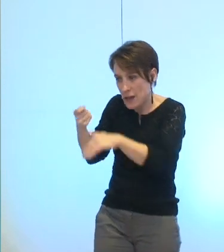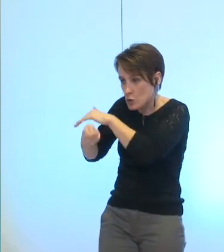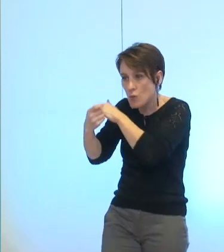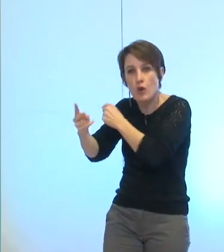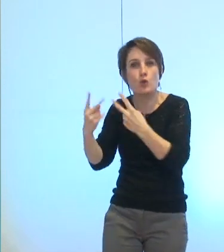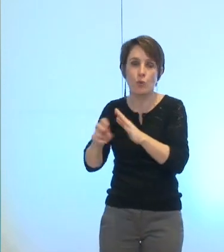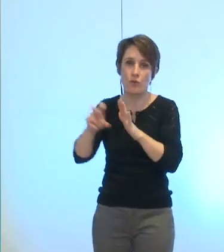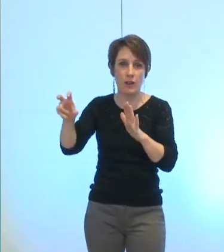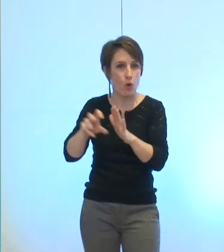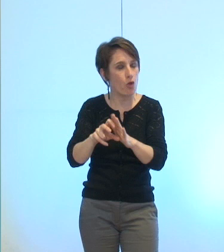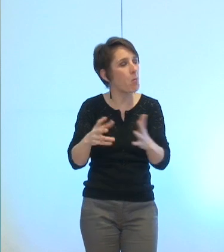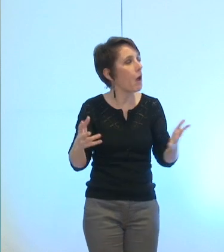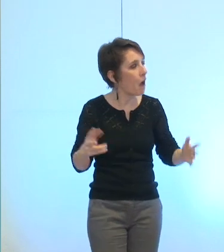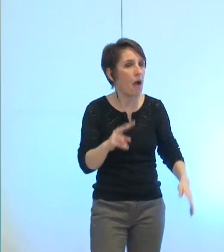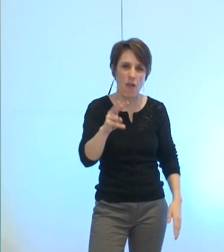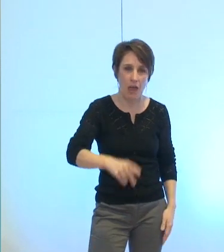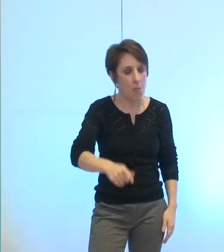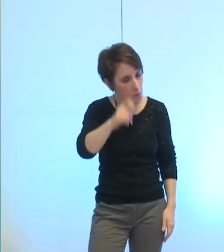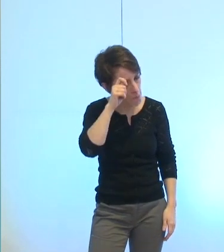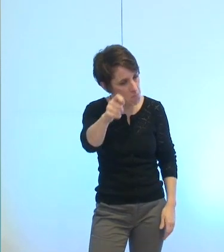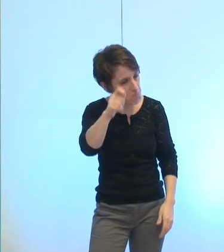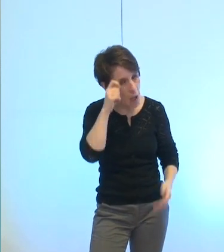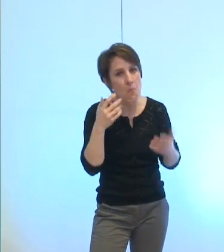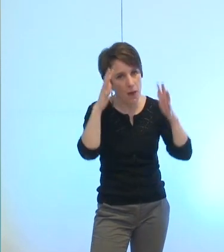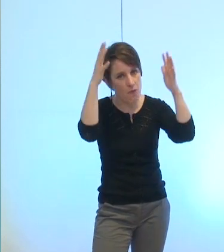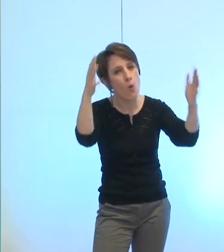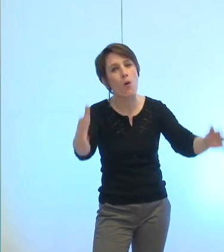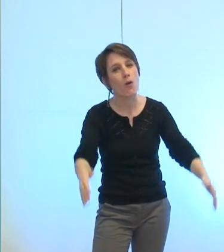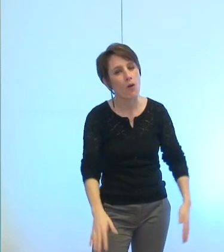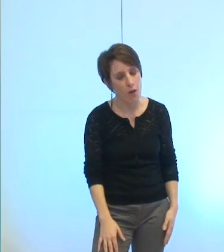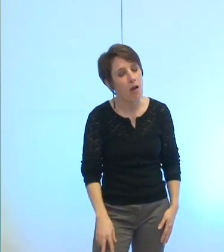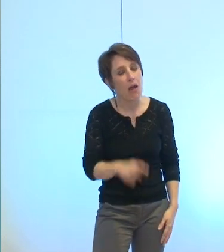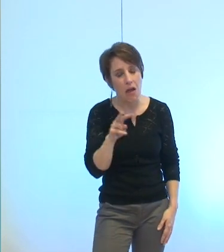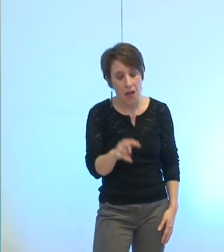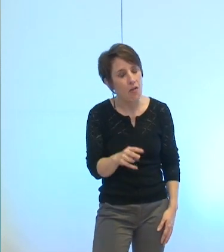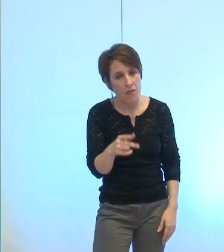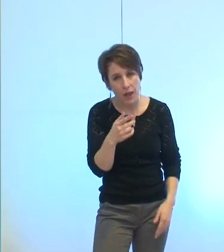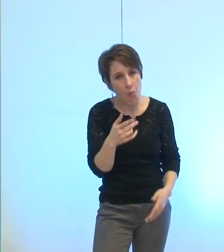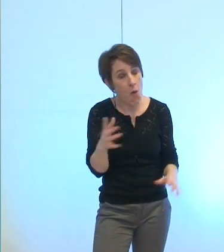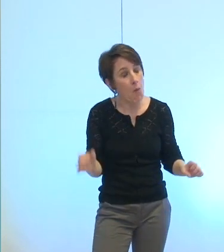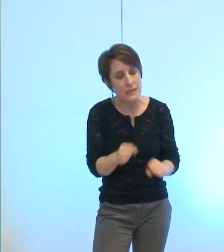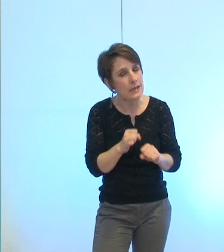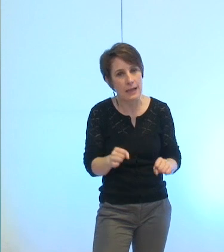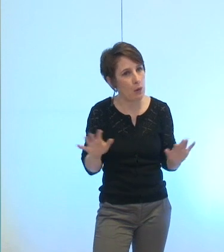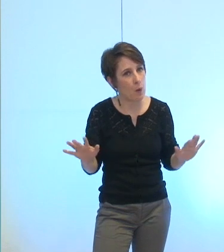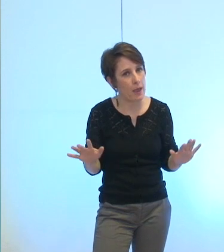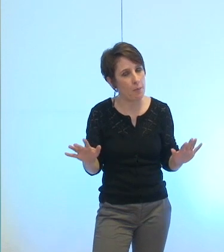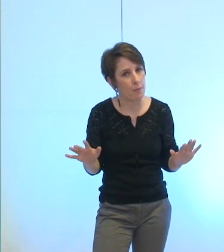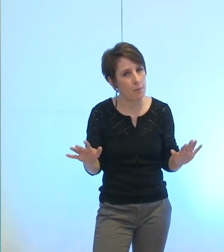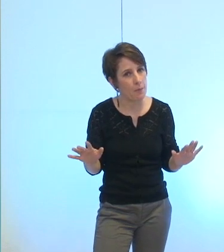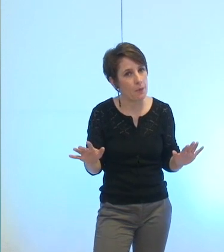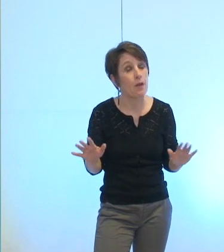franchement moi je vous tire mon chapeau personne n'aurait pu réussir un tel exploit et sur le Palais des